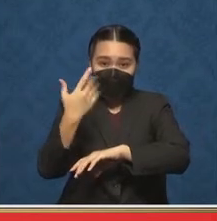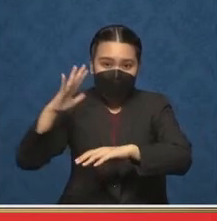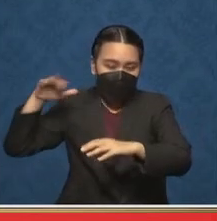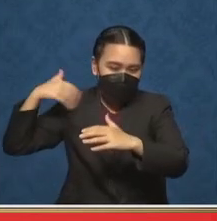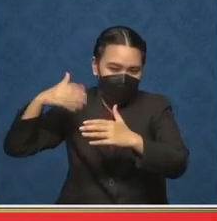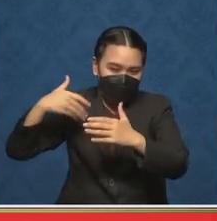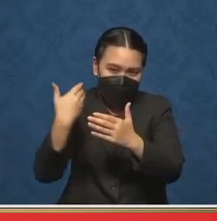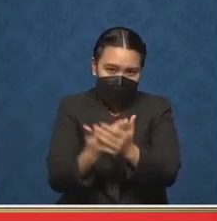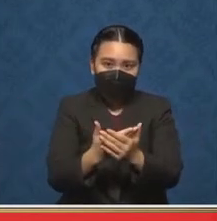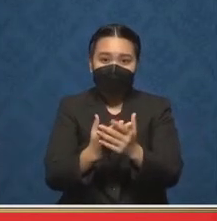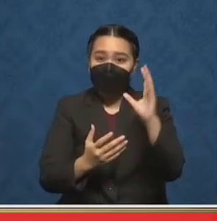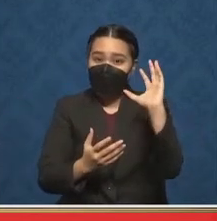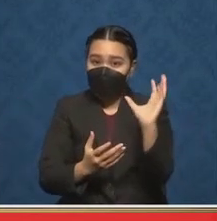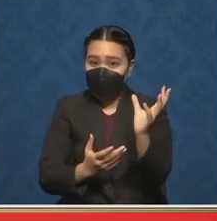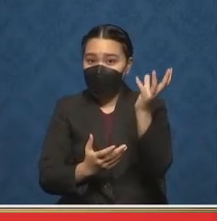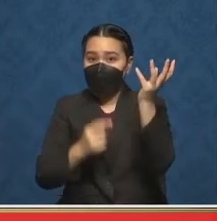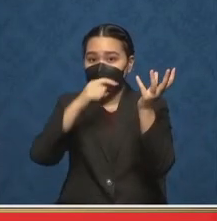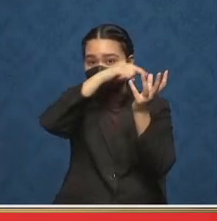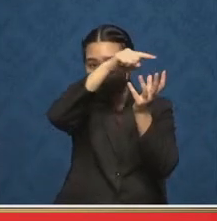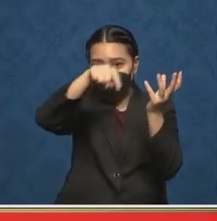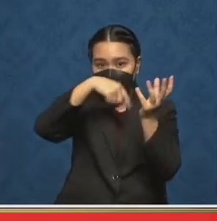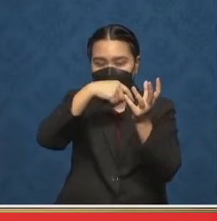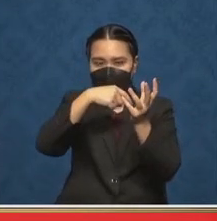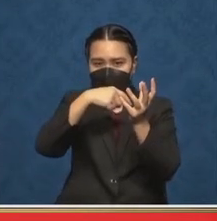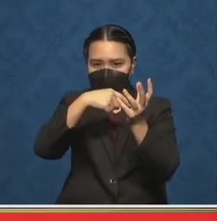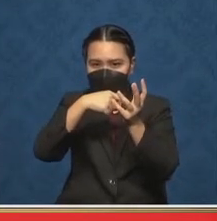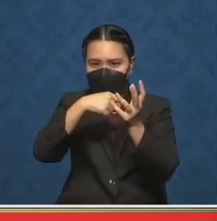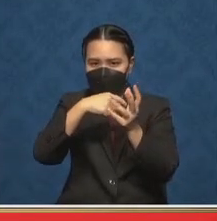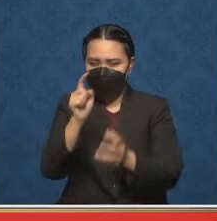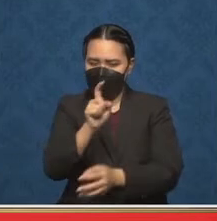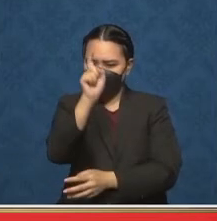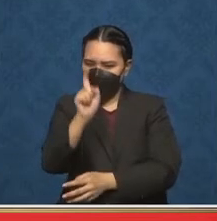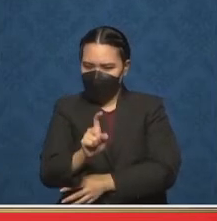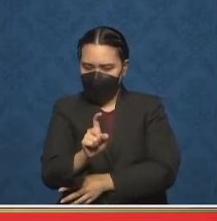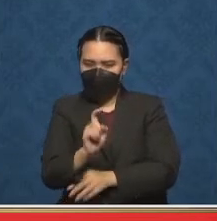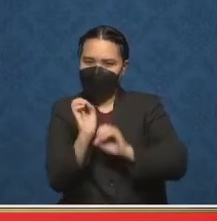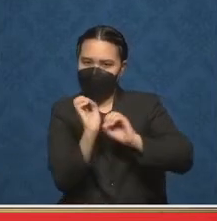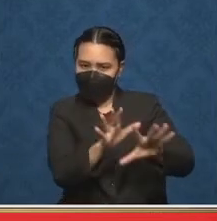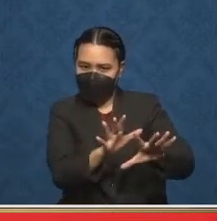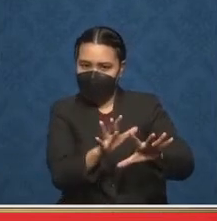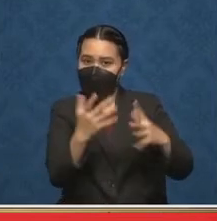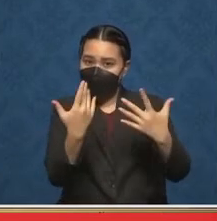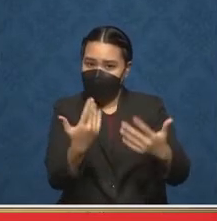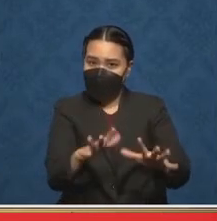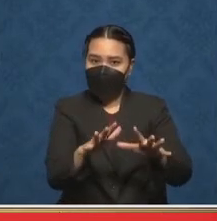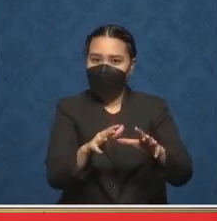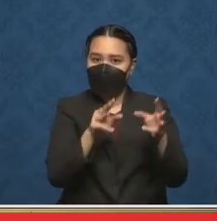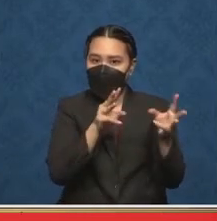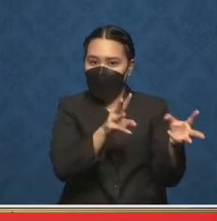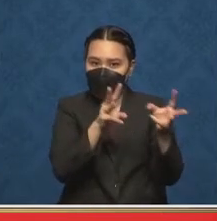าคมโลกได้มีการตงขอลัเกีตแล้วก็ได้มมาศการแสงชั่น